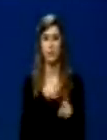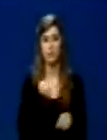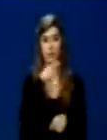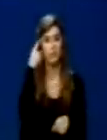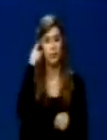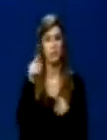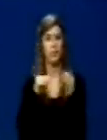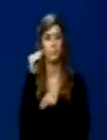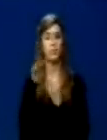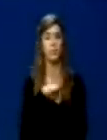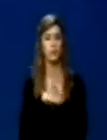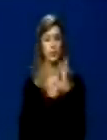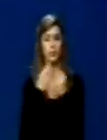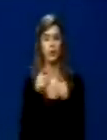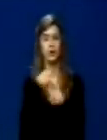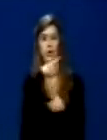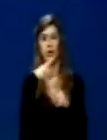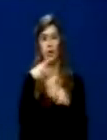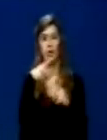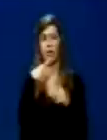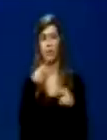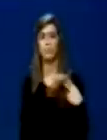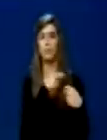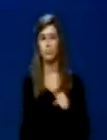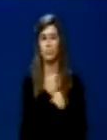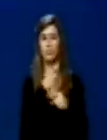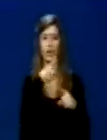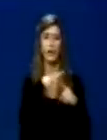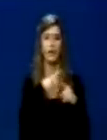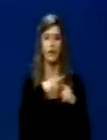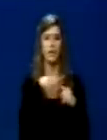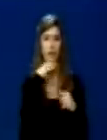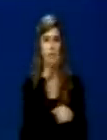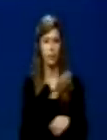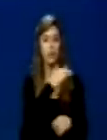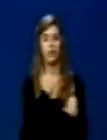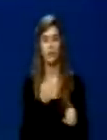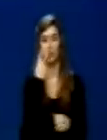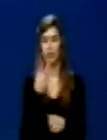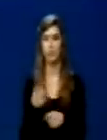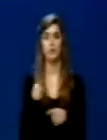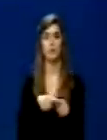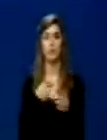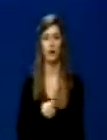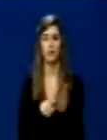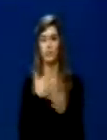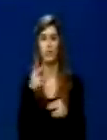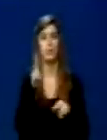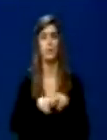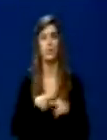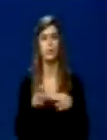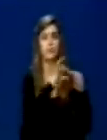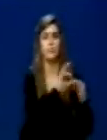administrator ligjor i kombinatit Trepça, dhe në anën tjetër vetë AKP-ja është e pakompletuar, pra që nuk kupton që nuk mund të marrë dhe disa vendime për